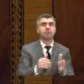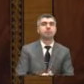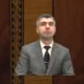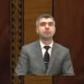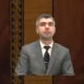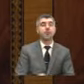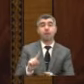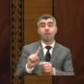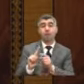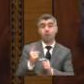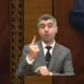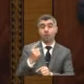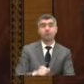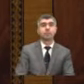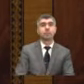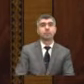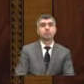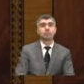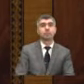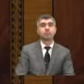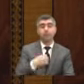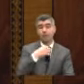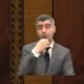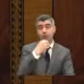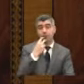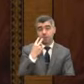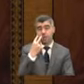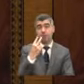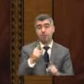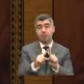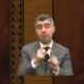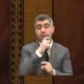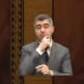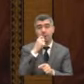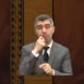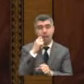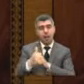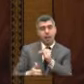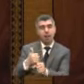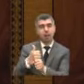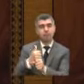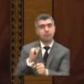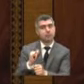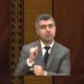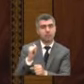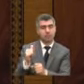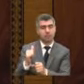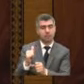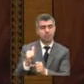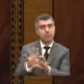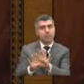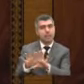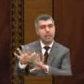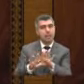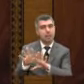أولا إلى جينا نشوفوا شهر رمضان، كل عام يكون فيه تدابير